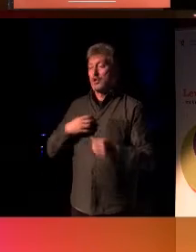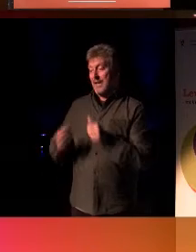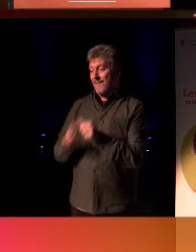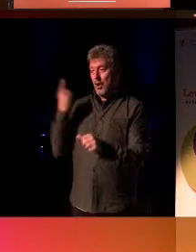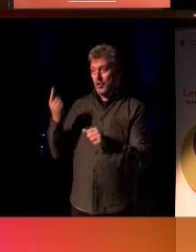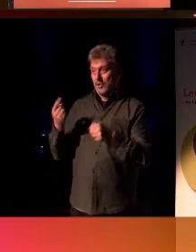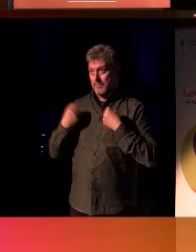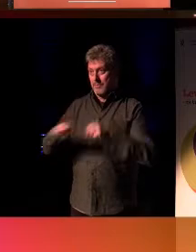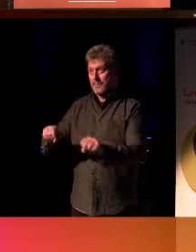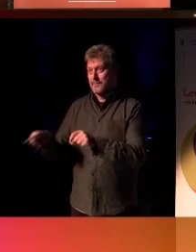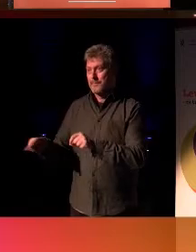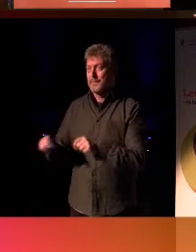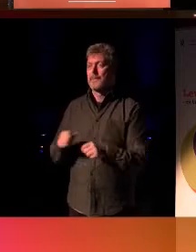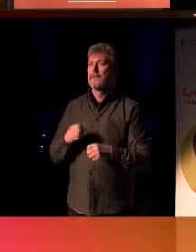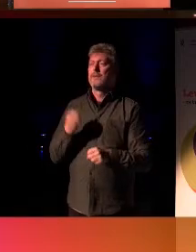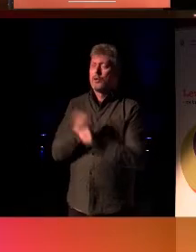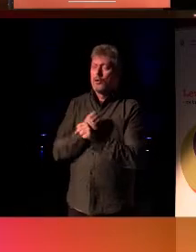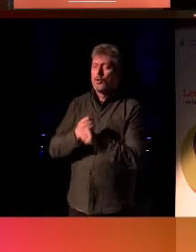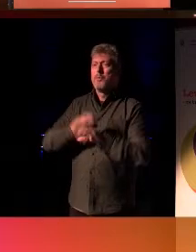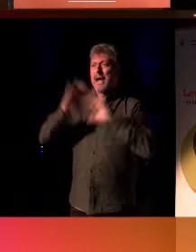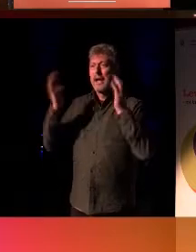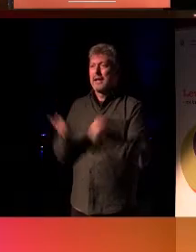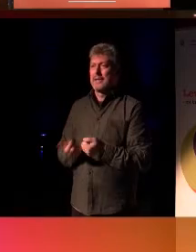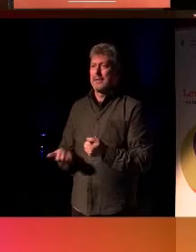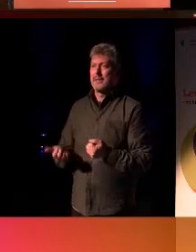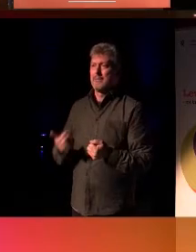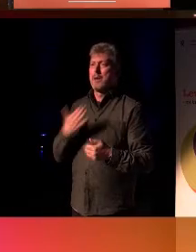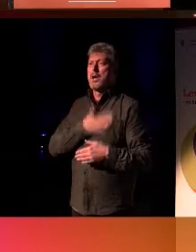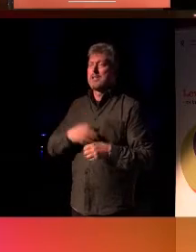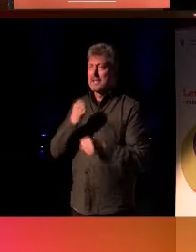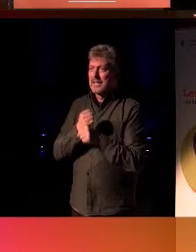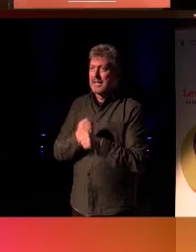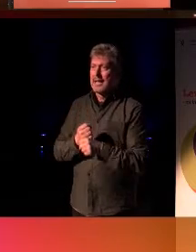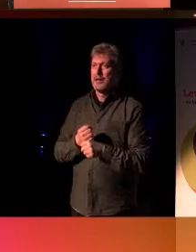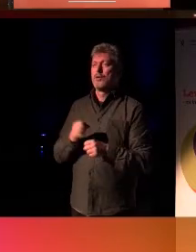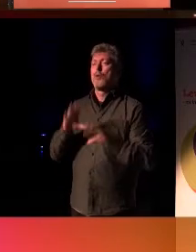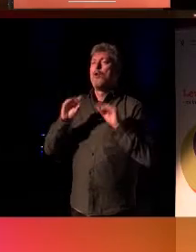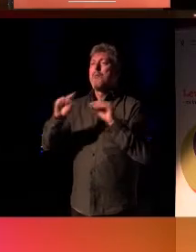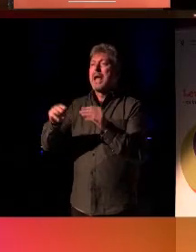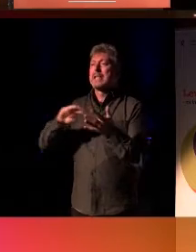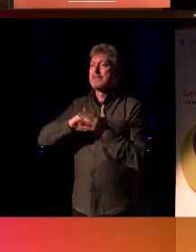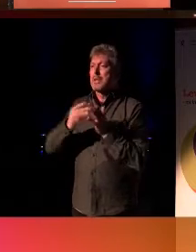med pasientsikkerhet og forbedringsmetodikk på alle nivåer i kommunen.